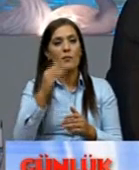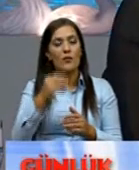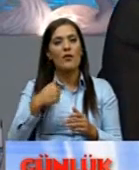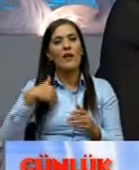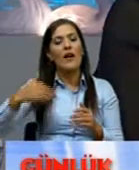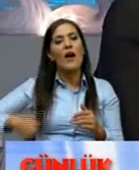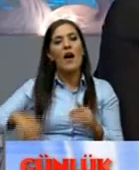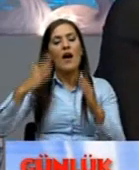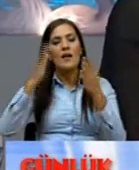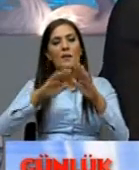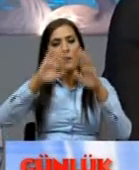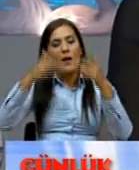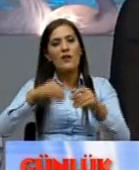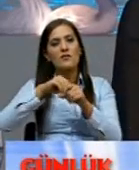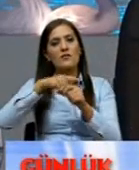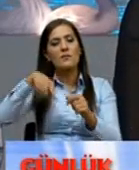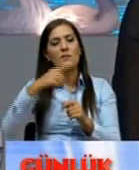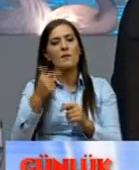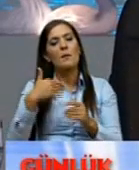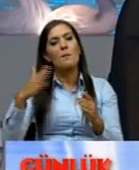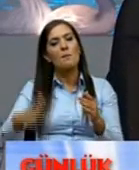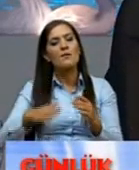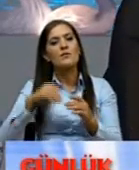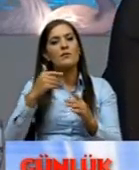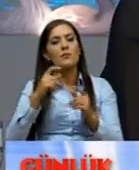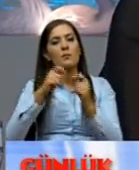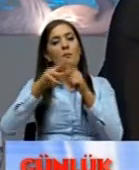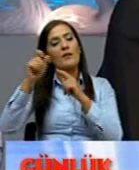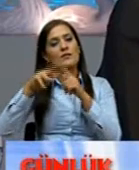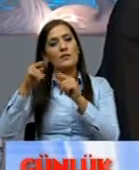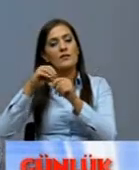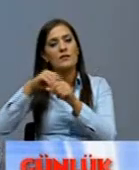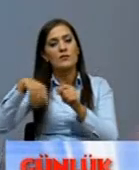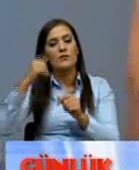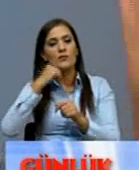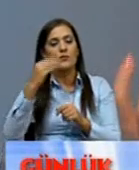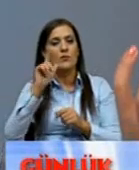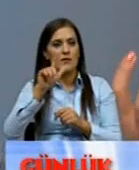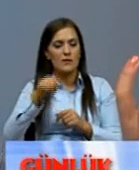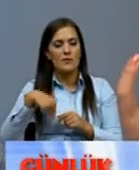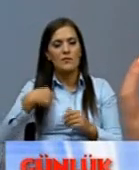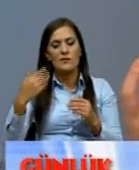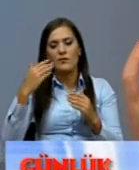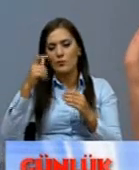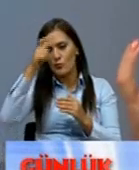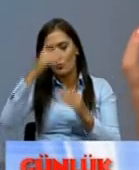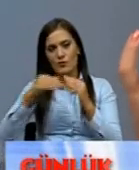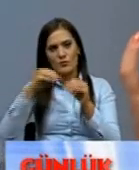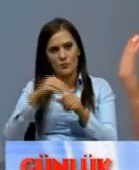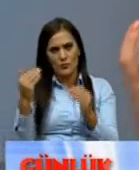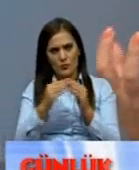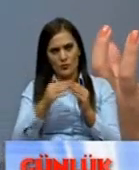olan kalçanın biraz daha belirgin. Kalça ve bacakların düzgün olması gerekir. Hı hı. Peki bu bizim ırkımıza uygun bir tarif midir? Biz